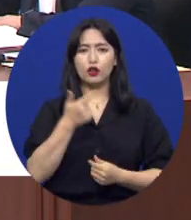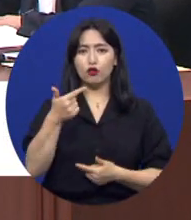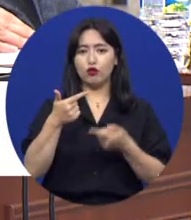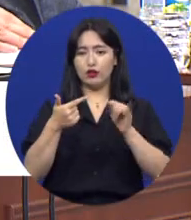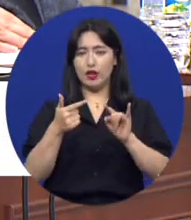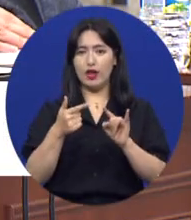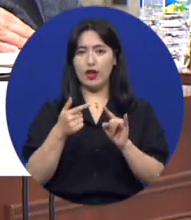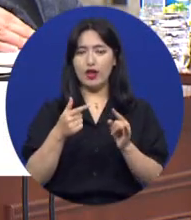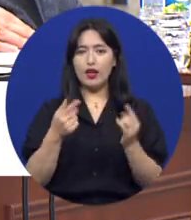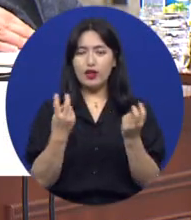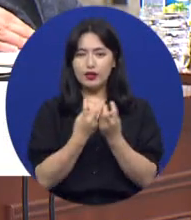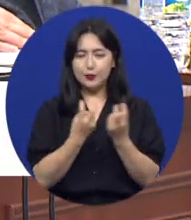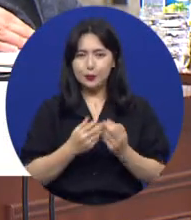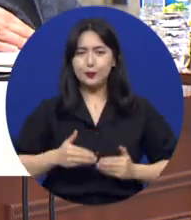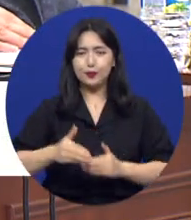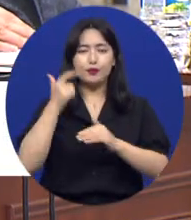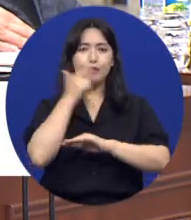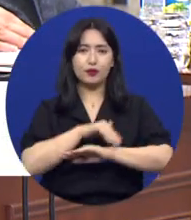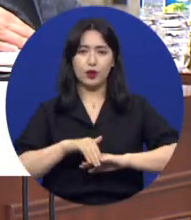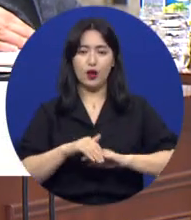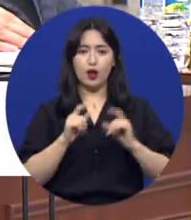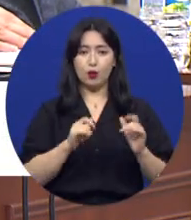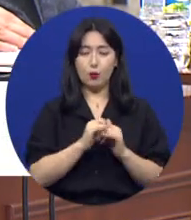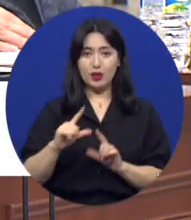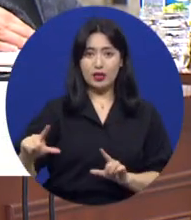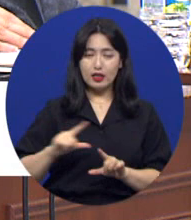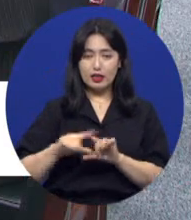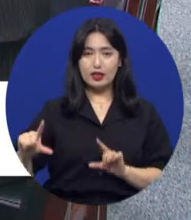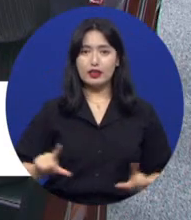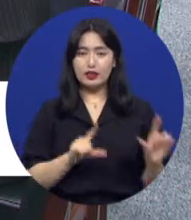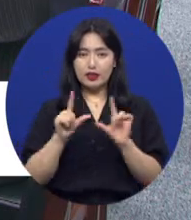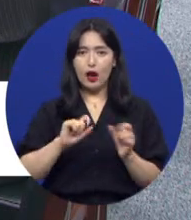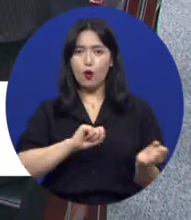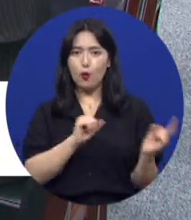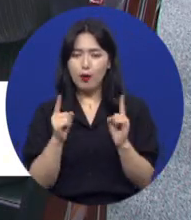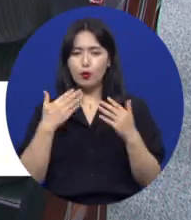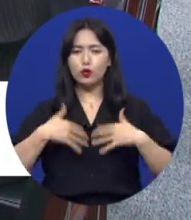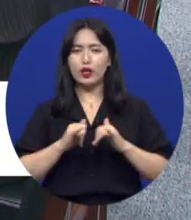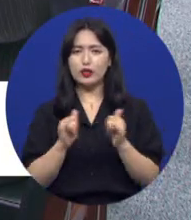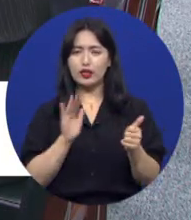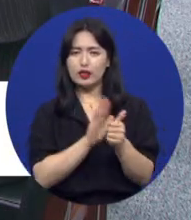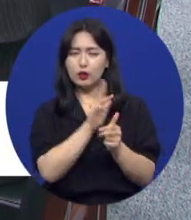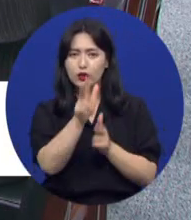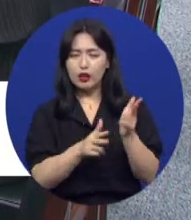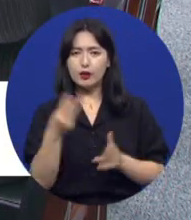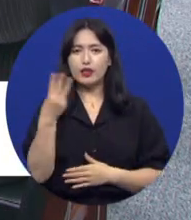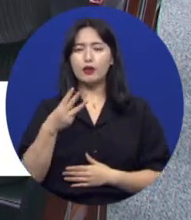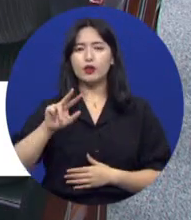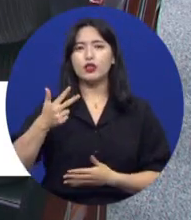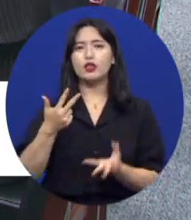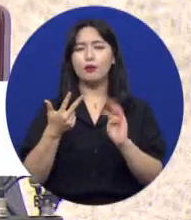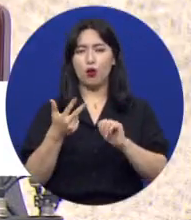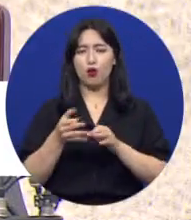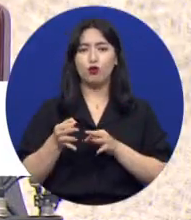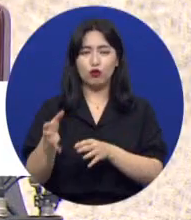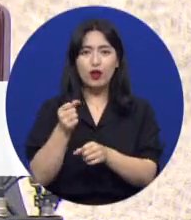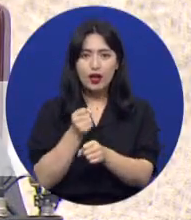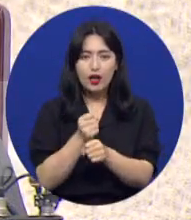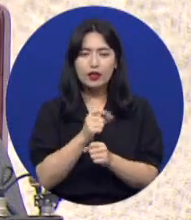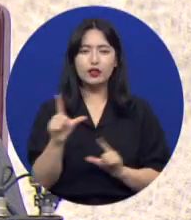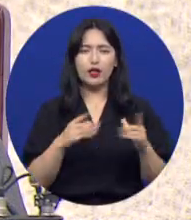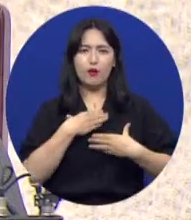을 추진하게 됐습니다 또 도민 일상 회복과 취약계층 지원 사업 등의 3천 700억 원을 투입해